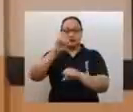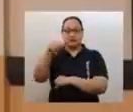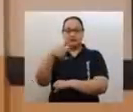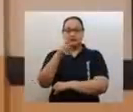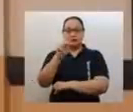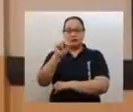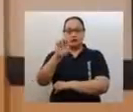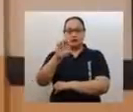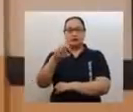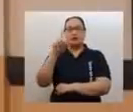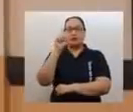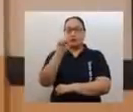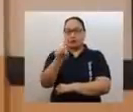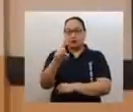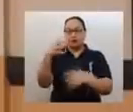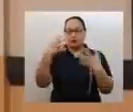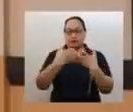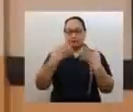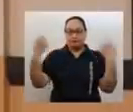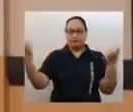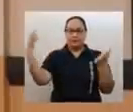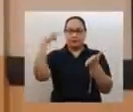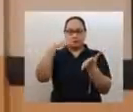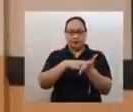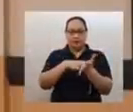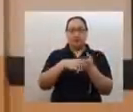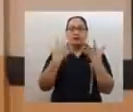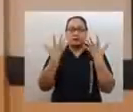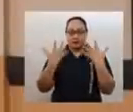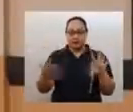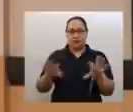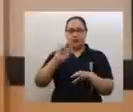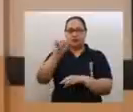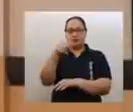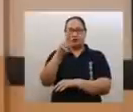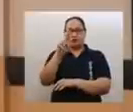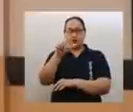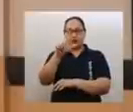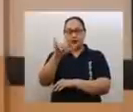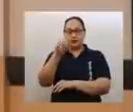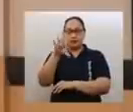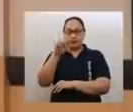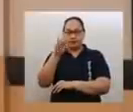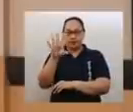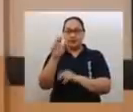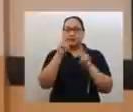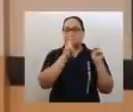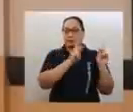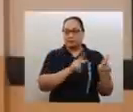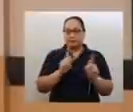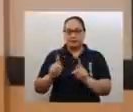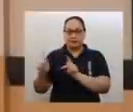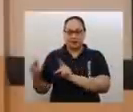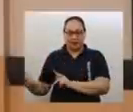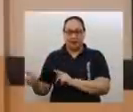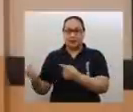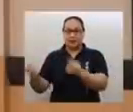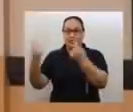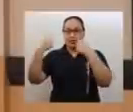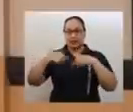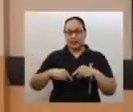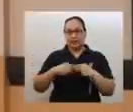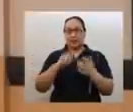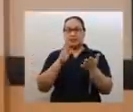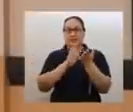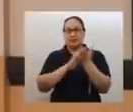nang nasimulan ang tinatawag na remote enrollment at matatapos naman ito sa July 15. Ito ay bilang